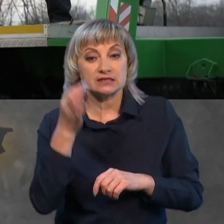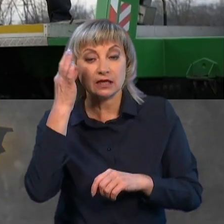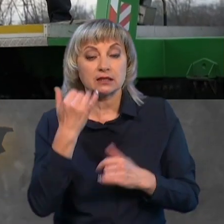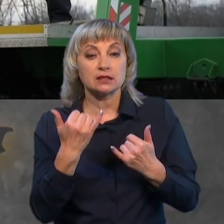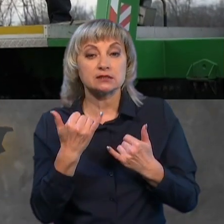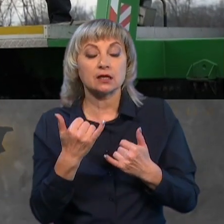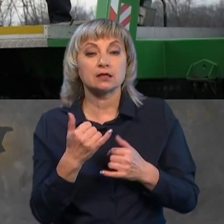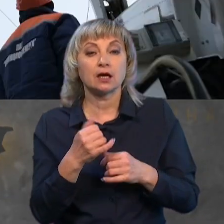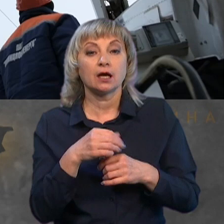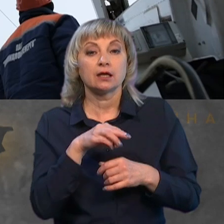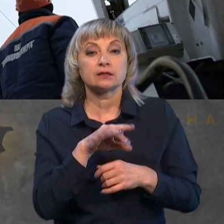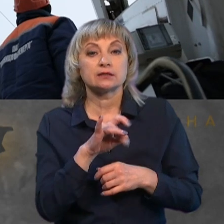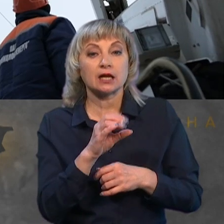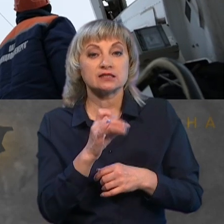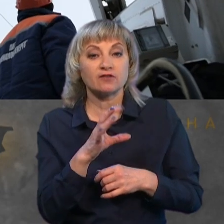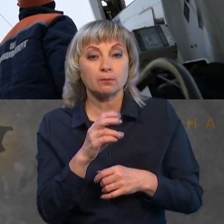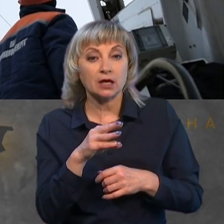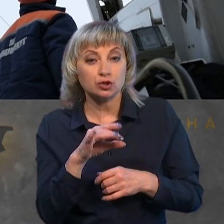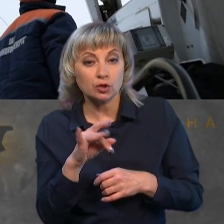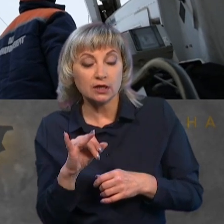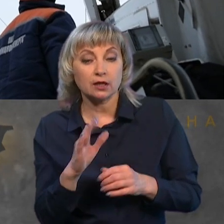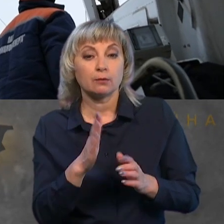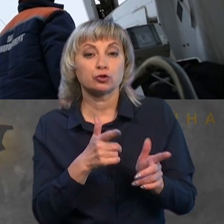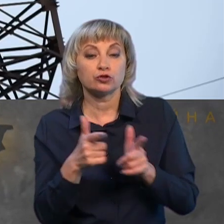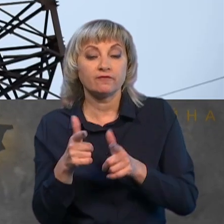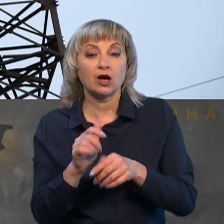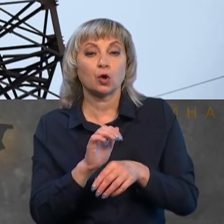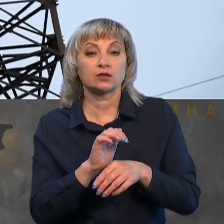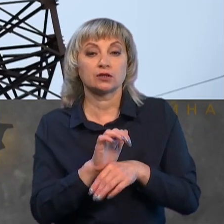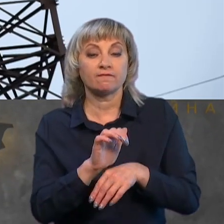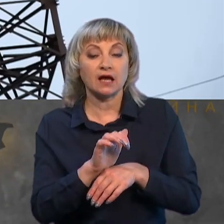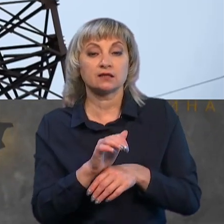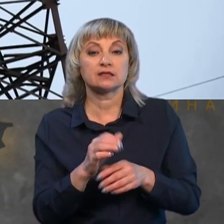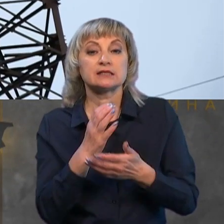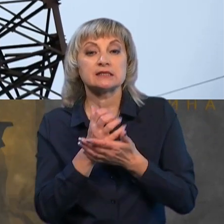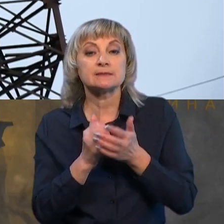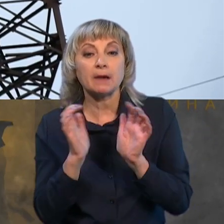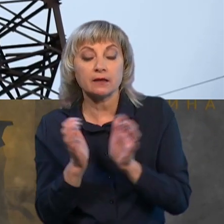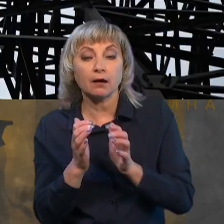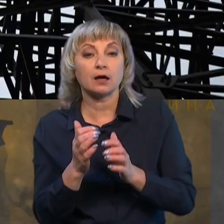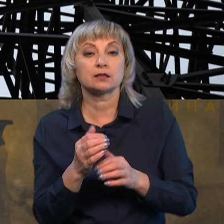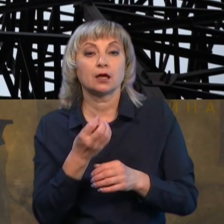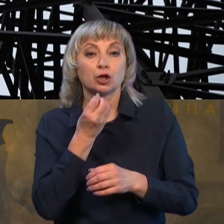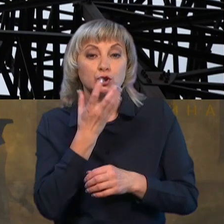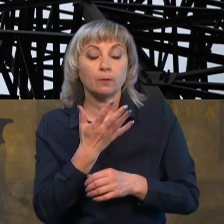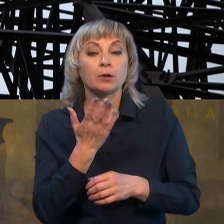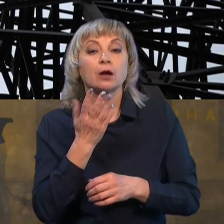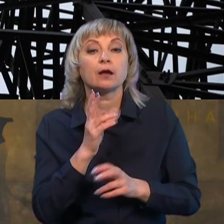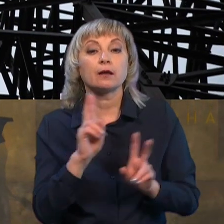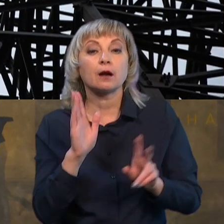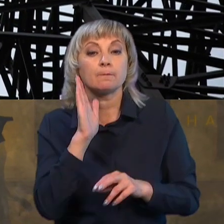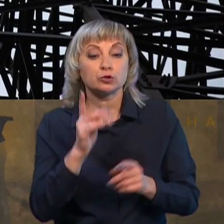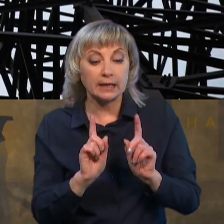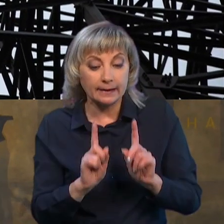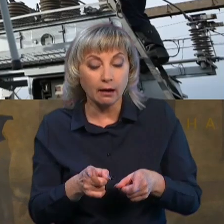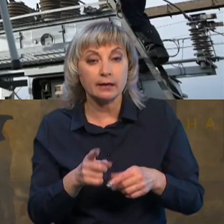що трансформатори будуть виготовляти, десь там зберігати. Це все, звичайно, добре, якби побачимо, яка буде реальна